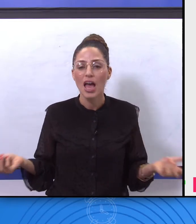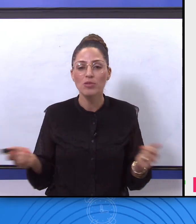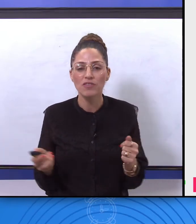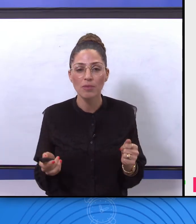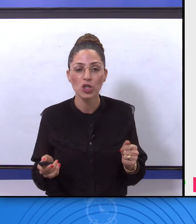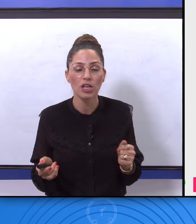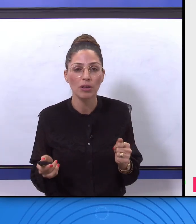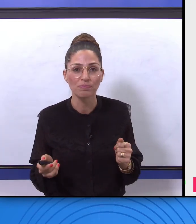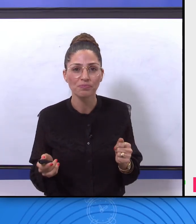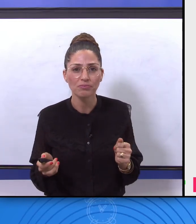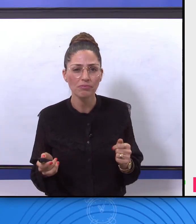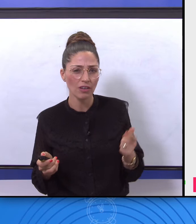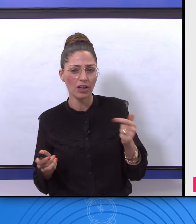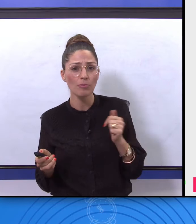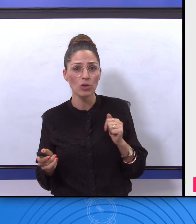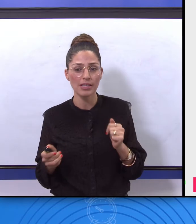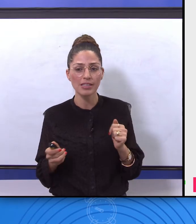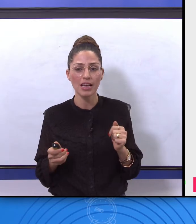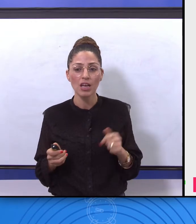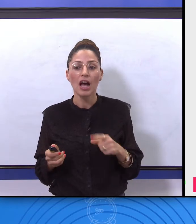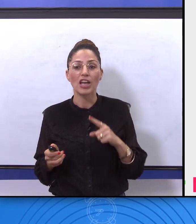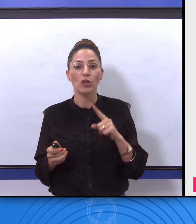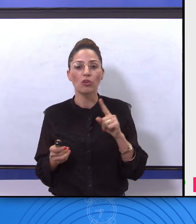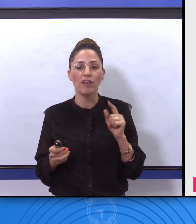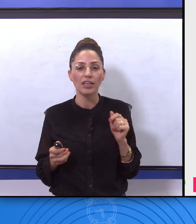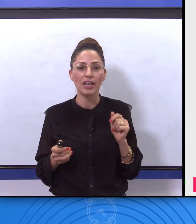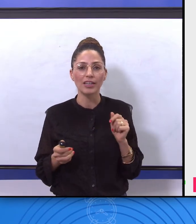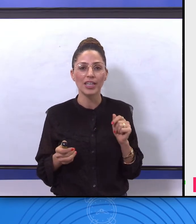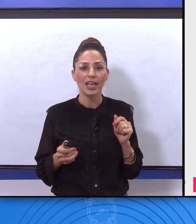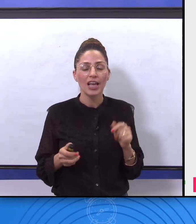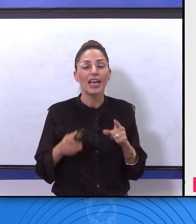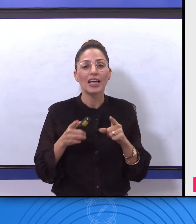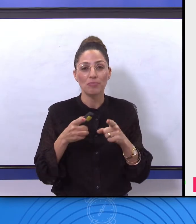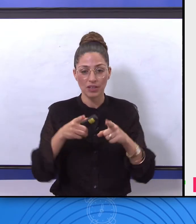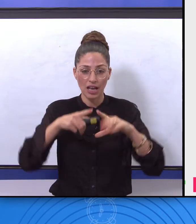רואים הם צבעים משלימים. ולמה הוא עשה את זה? אנחנו כבר נגלה.